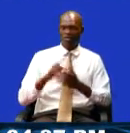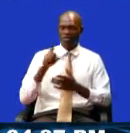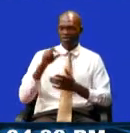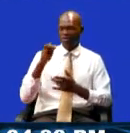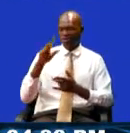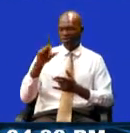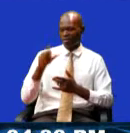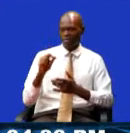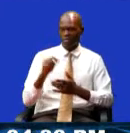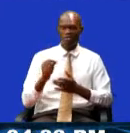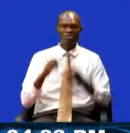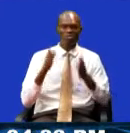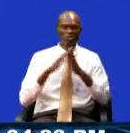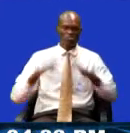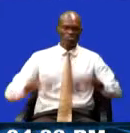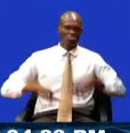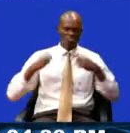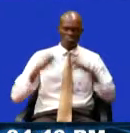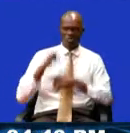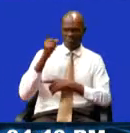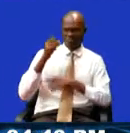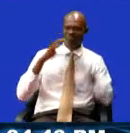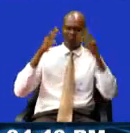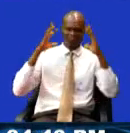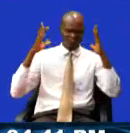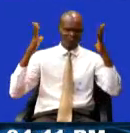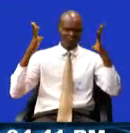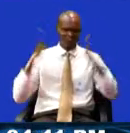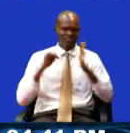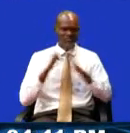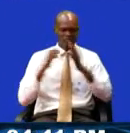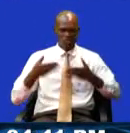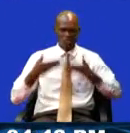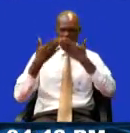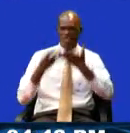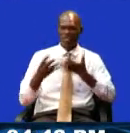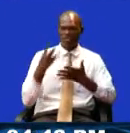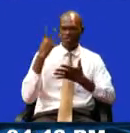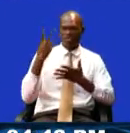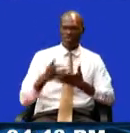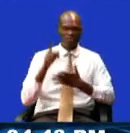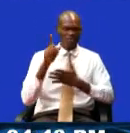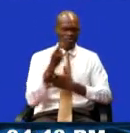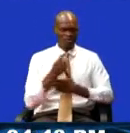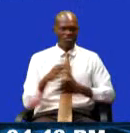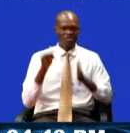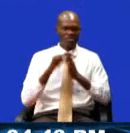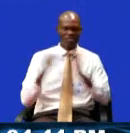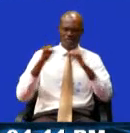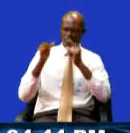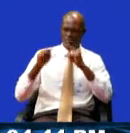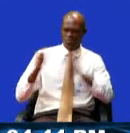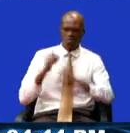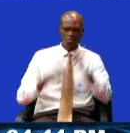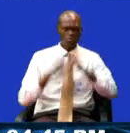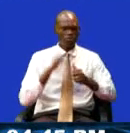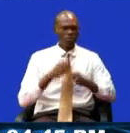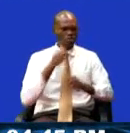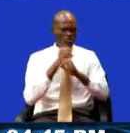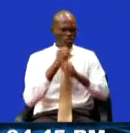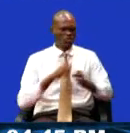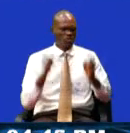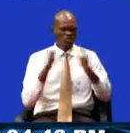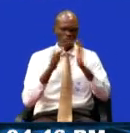Lilo, we are proud of you. Our magoya, what is 400,000? Mani Girube matiyo matek. Yama